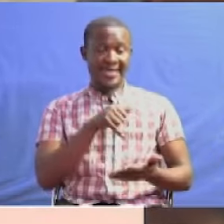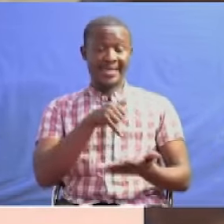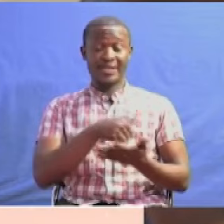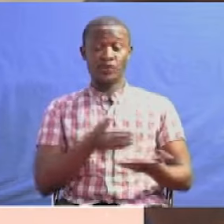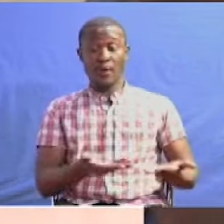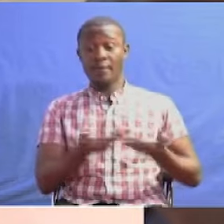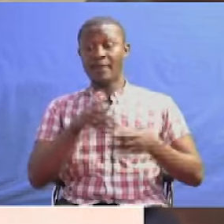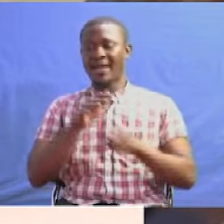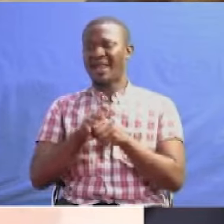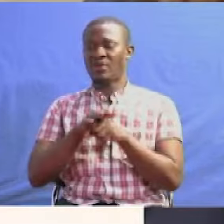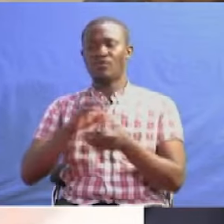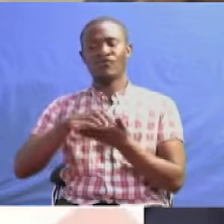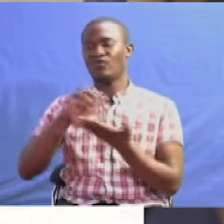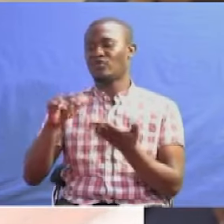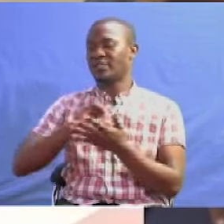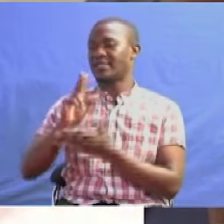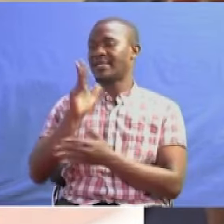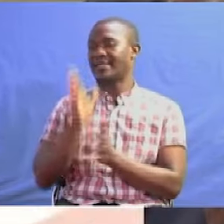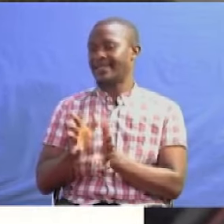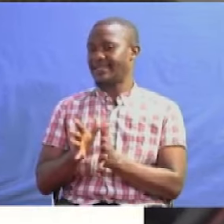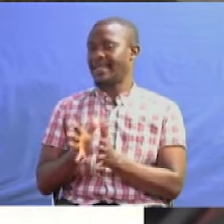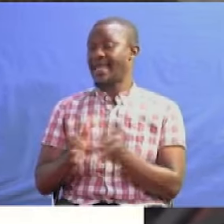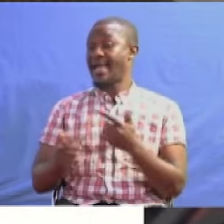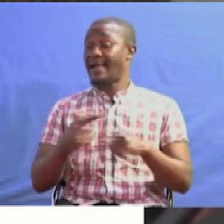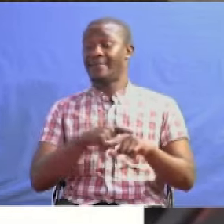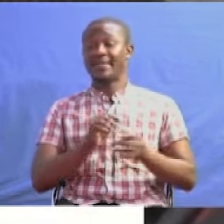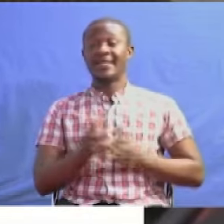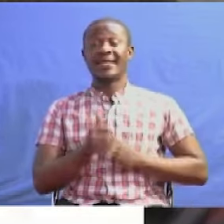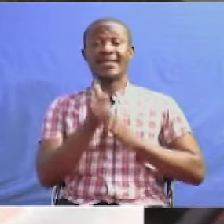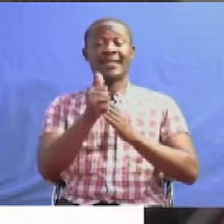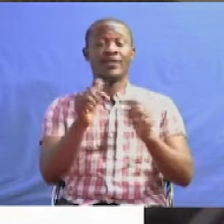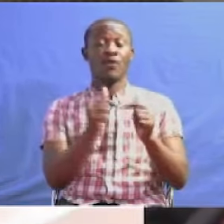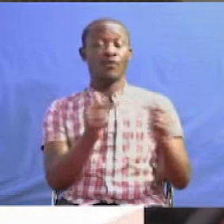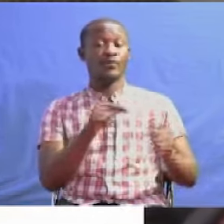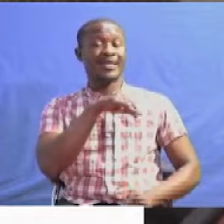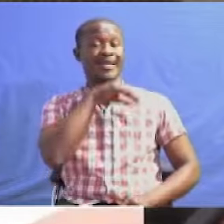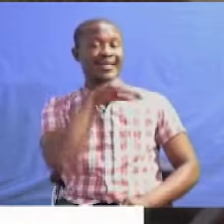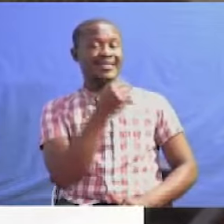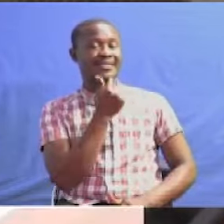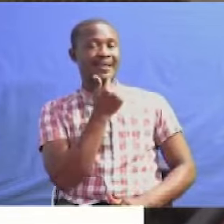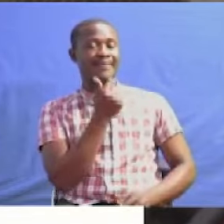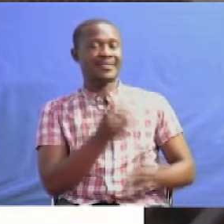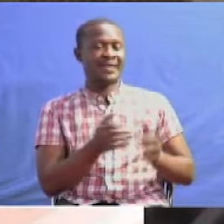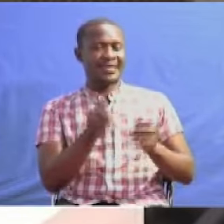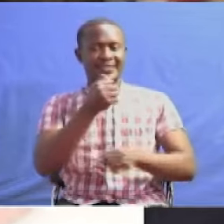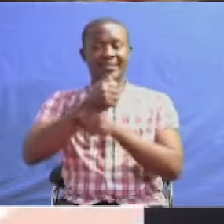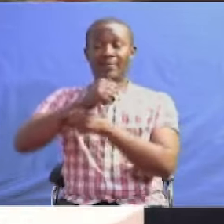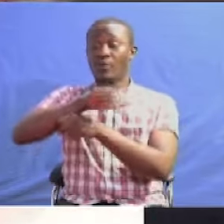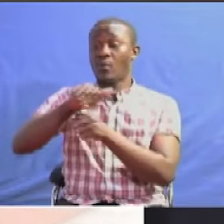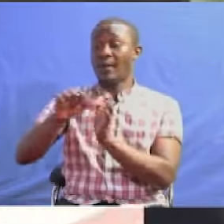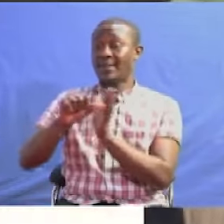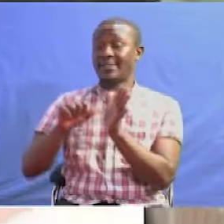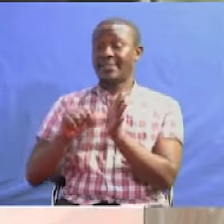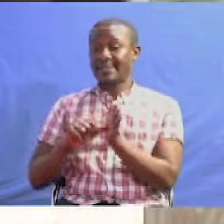italeta hasara kwa Wakenya wengi. Kuhaya ya kijiri, kiongozi wa upinzani Raila Odinga ameiunga mkono ajenda